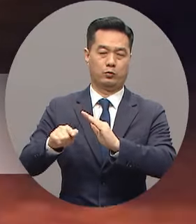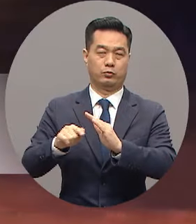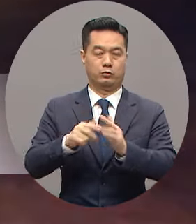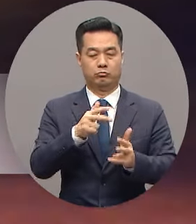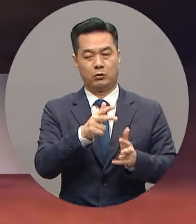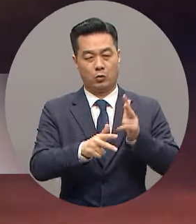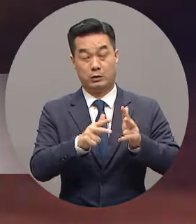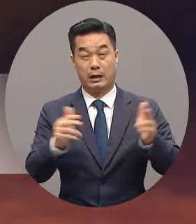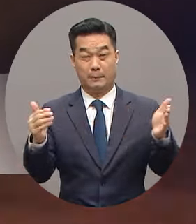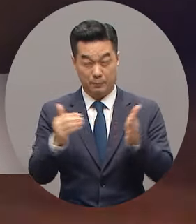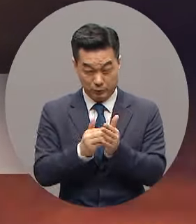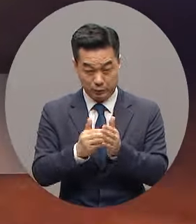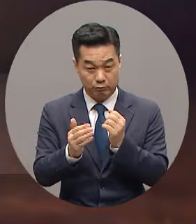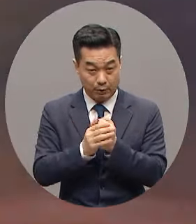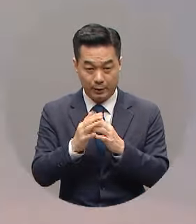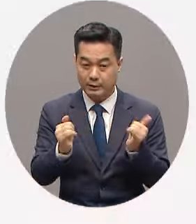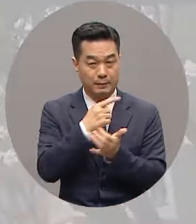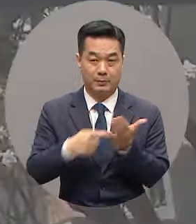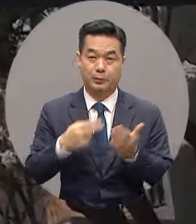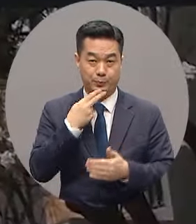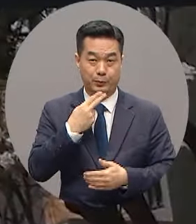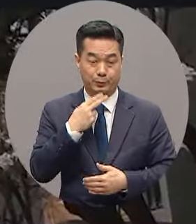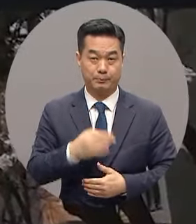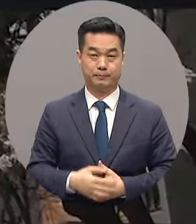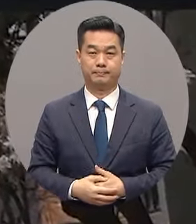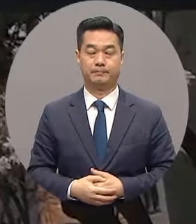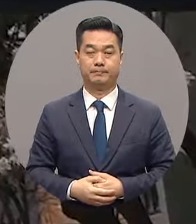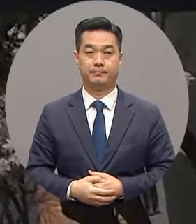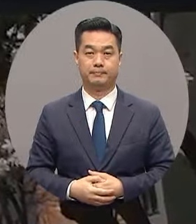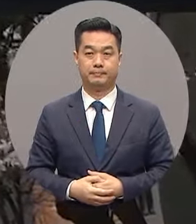시간이라 인명피해는 없었습니다.